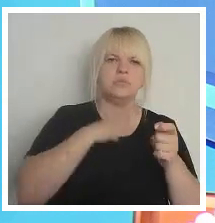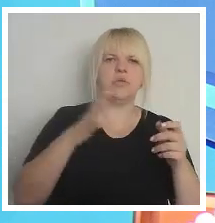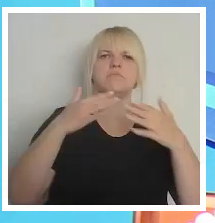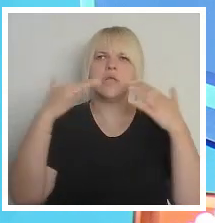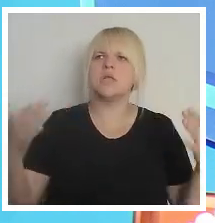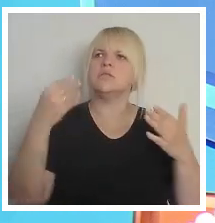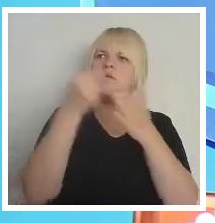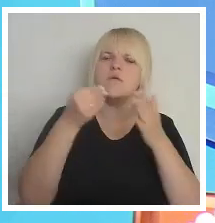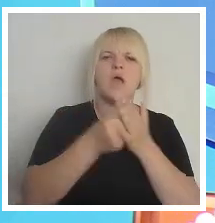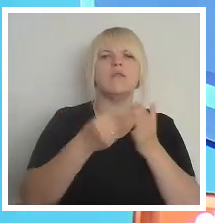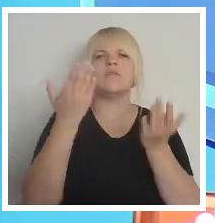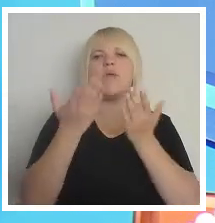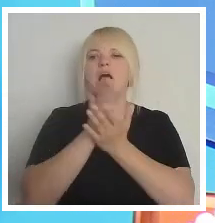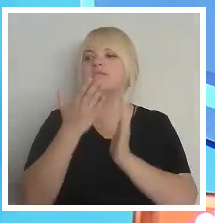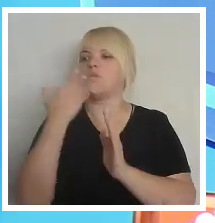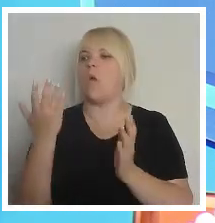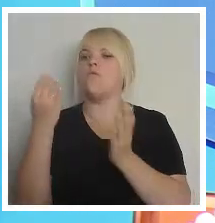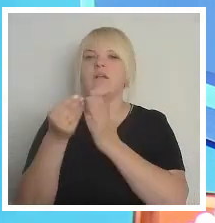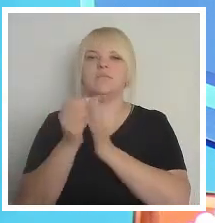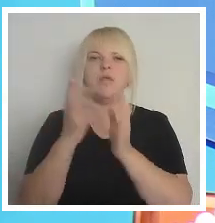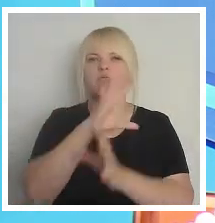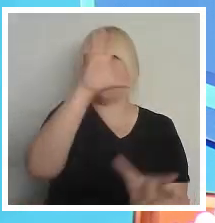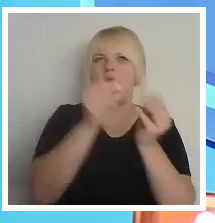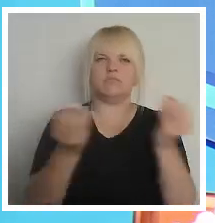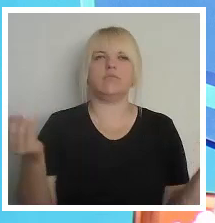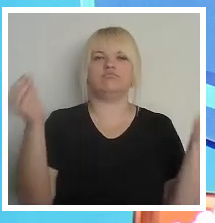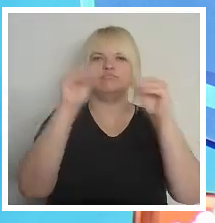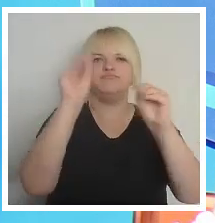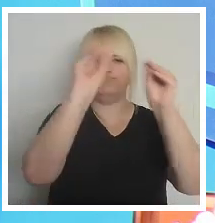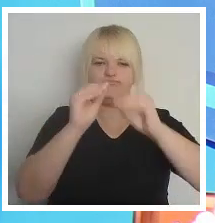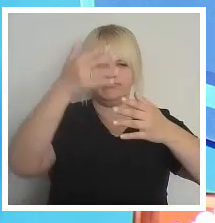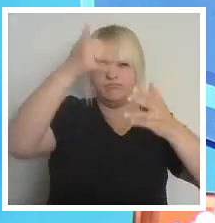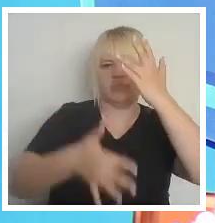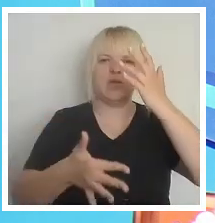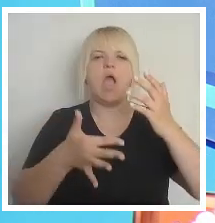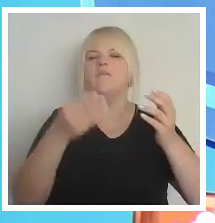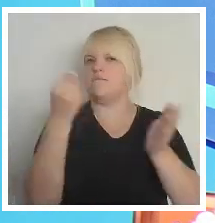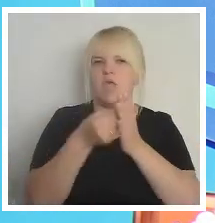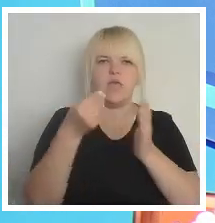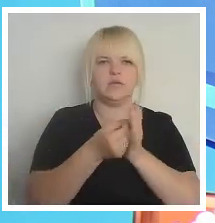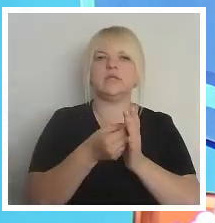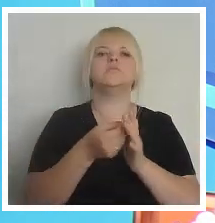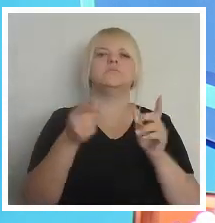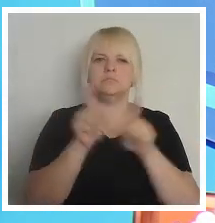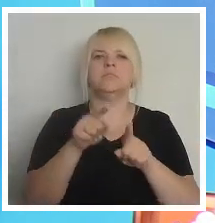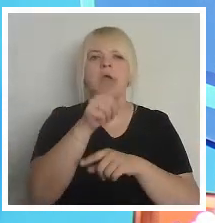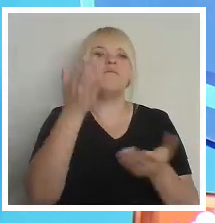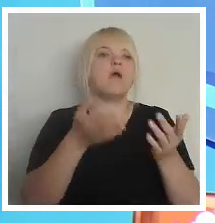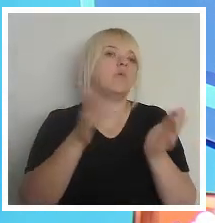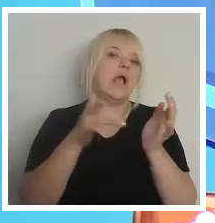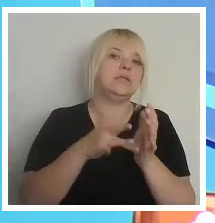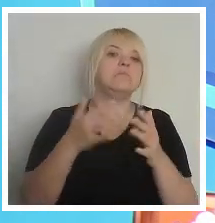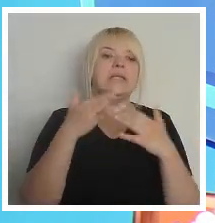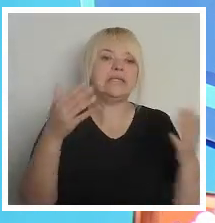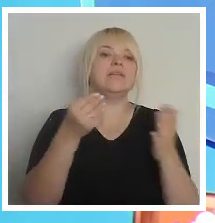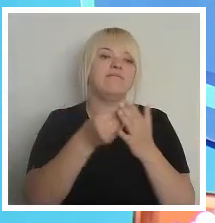no viņiem nav atsevišķi tik vērtīgs, bet tas kopums ir ļoti vērtīgs. Nu, es nezinu, varbūt ir kaut kāda milzīga arhīva, kuriem tiešām tā ir. Nu, mūsu